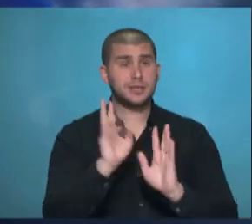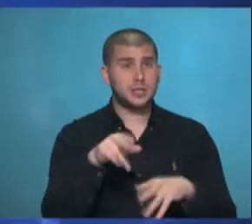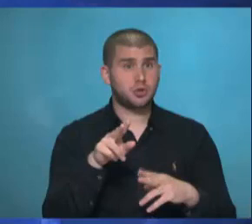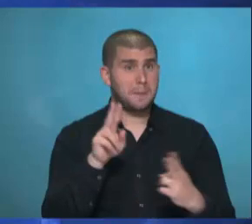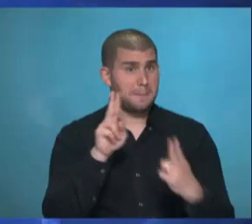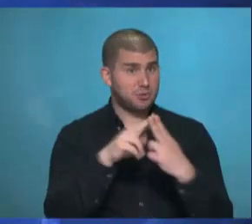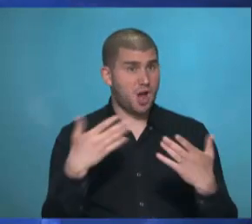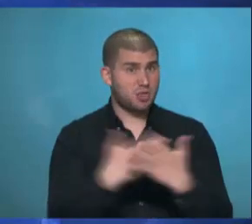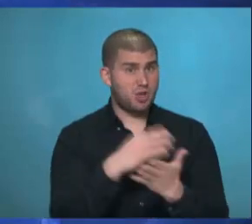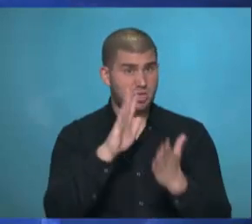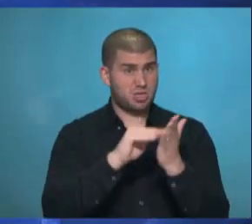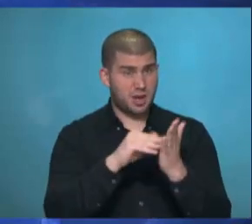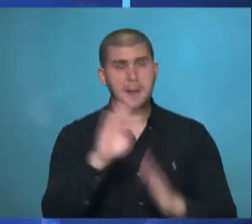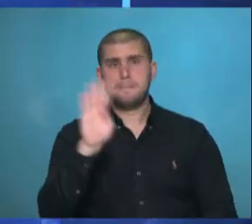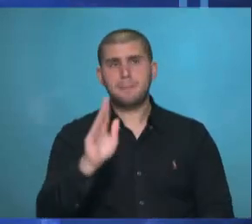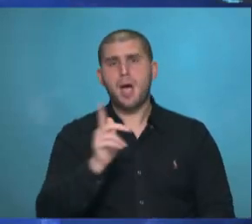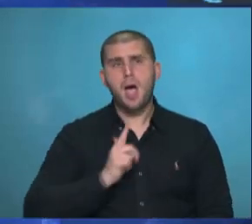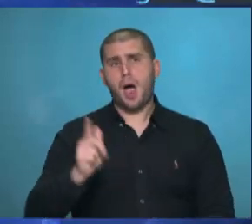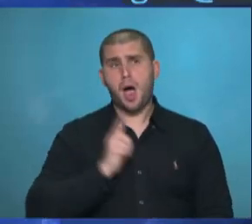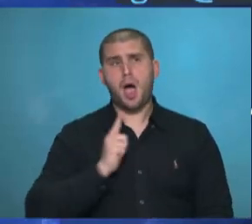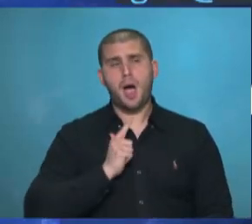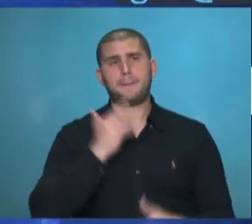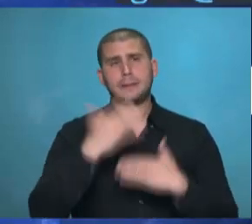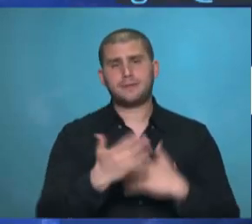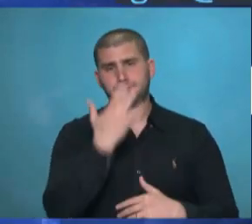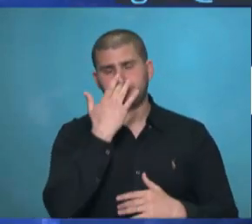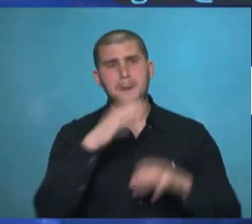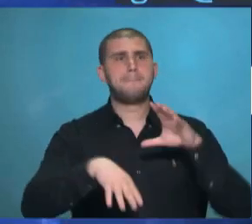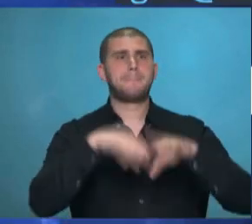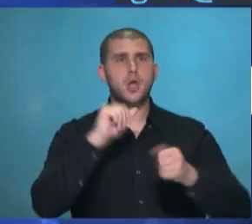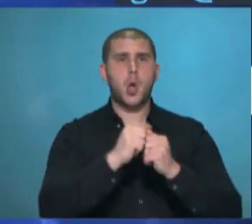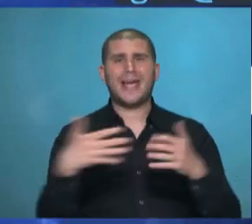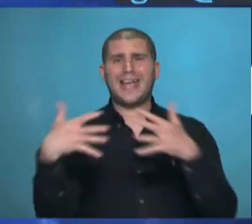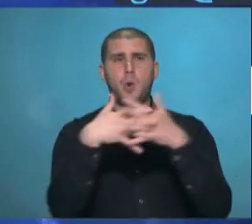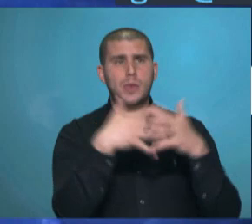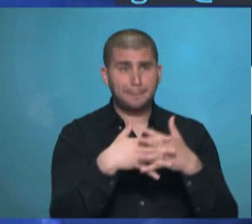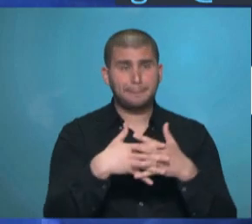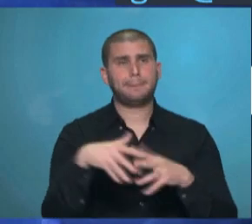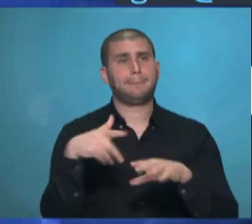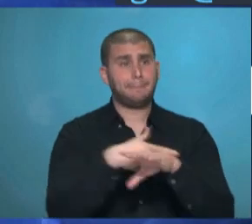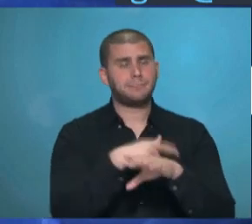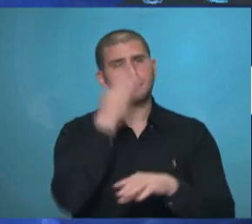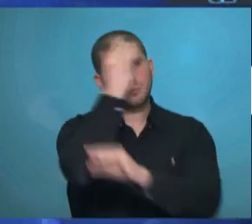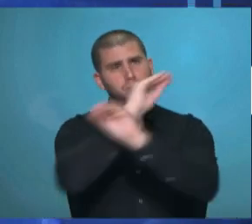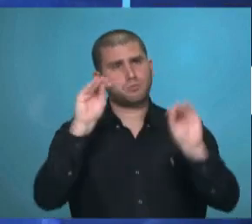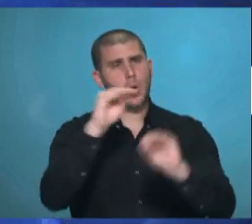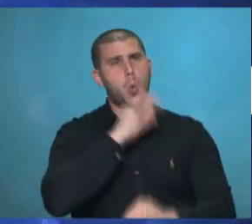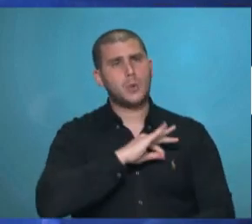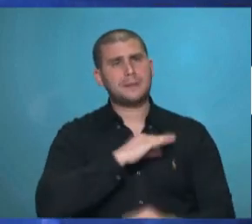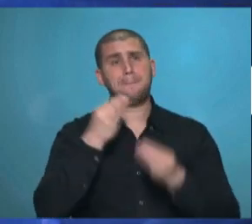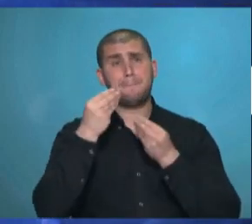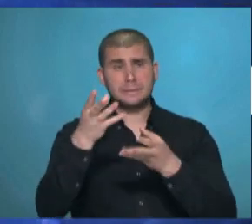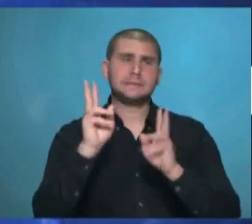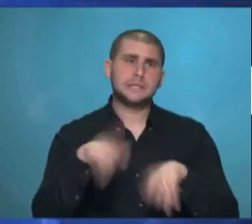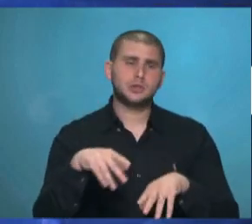חדשה? כן, אז נתניהו חיכה, ציפה, אבל אז הגיעו הבחירות או הגיעו האיחודים, ונתניהו העביר לרוסים את המסר הבא: יש